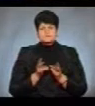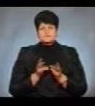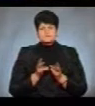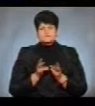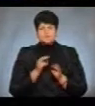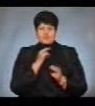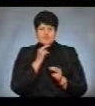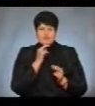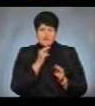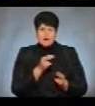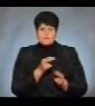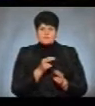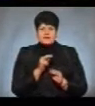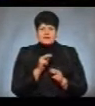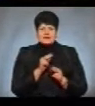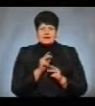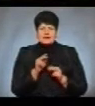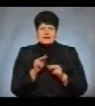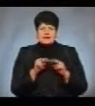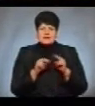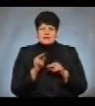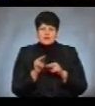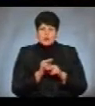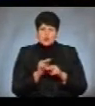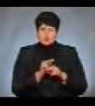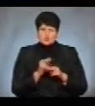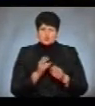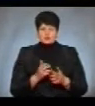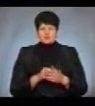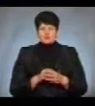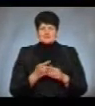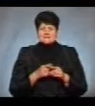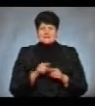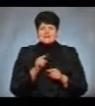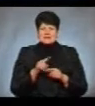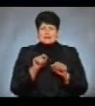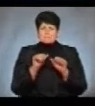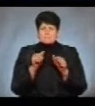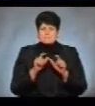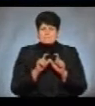і уваги, і реконструкції. Але розумієте, це ті пам'ятки,